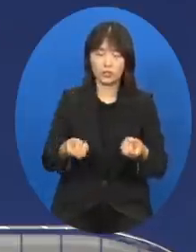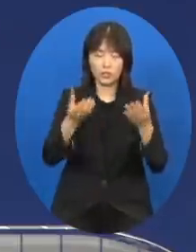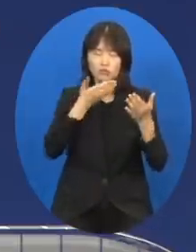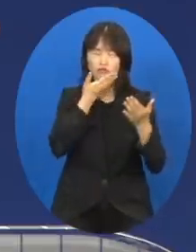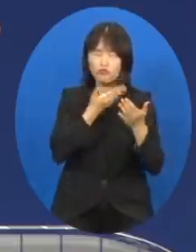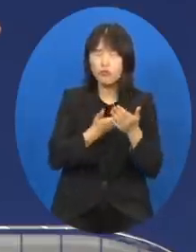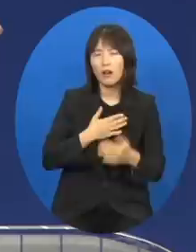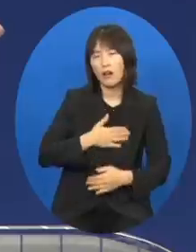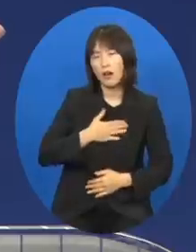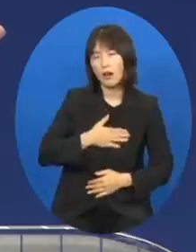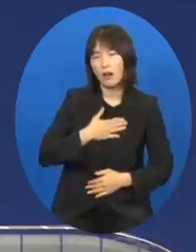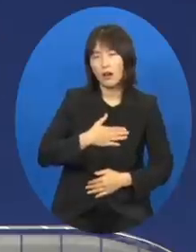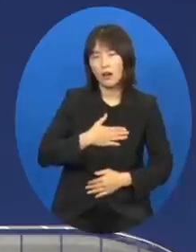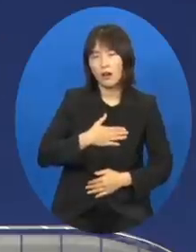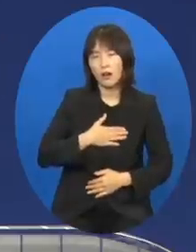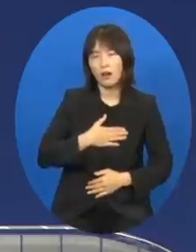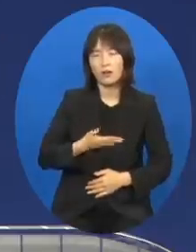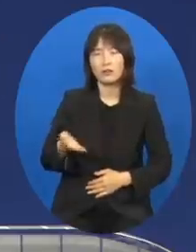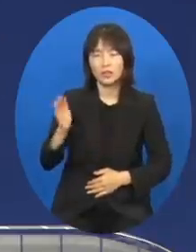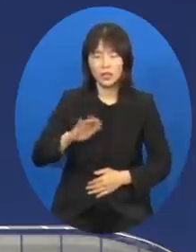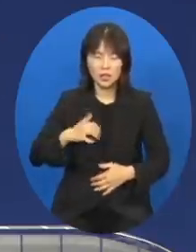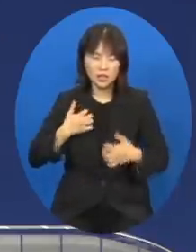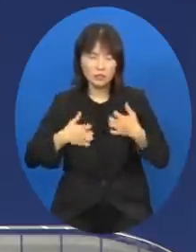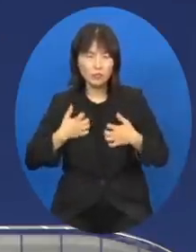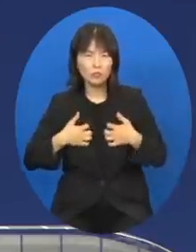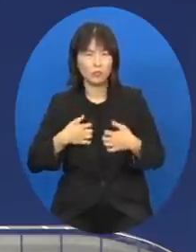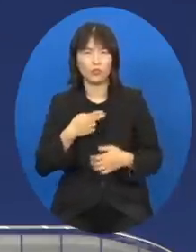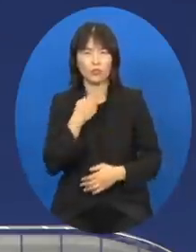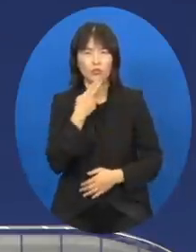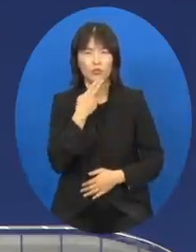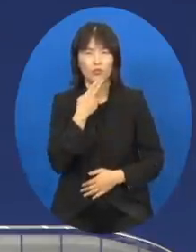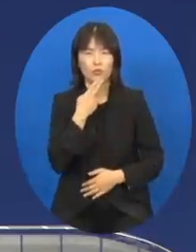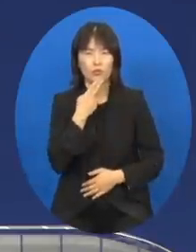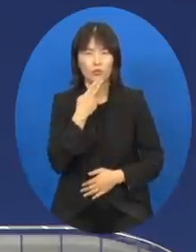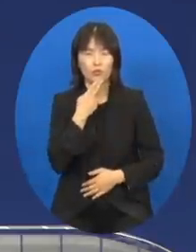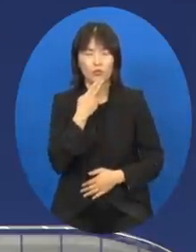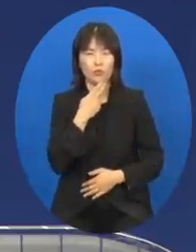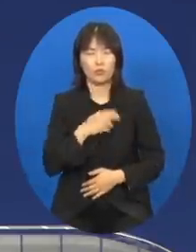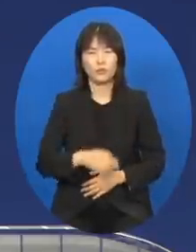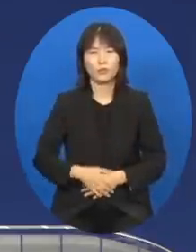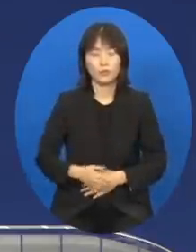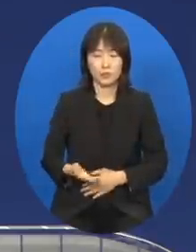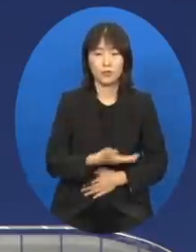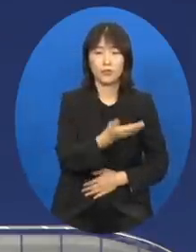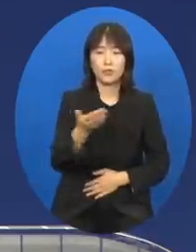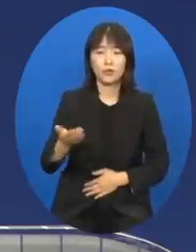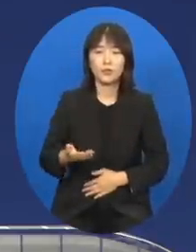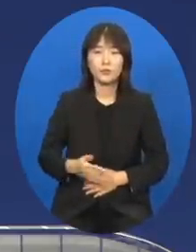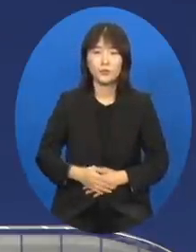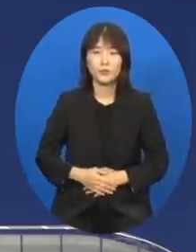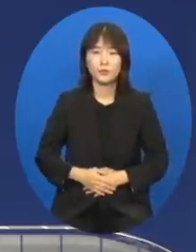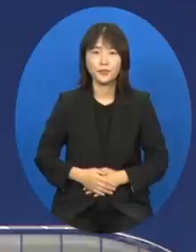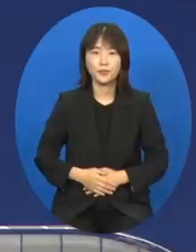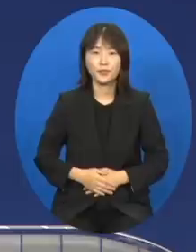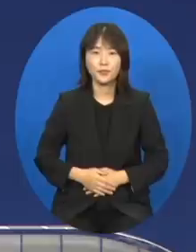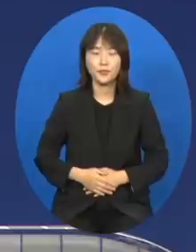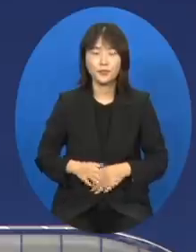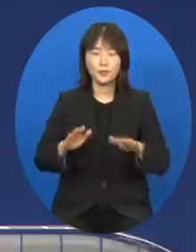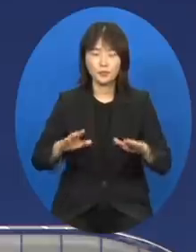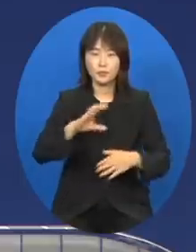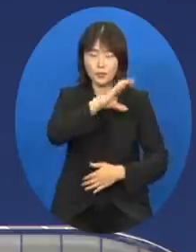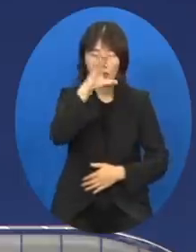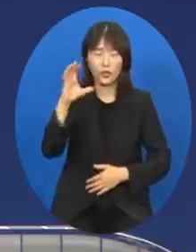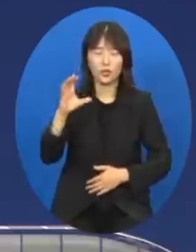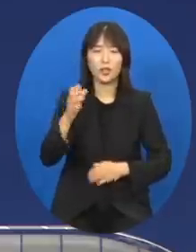줄은 아는데 그런데 기쁘지는 않은 거예요. 여러분, 이번 성탄절